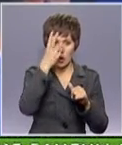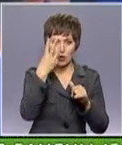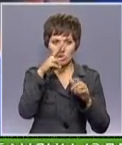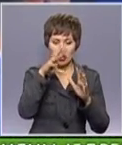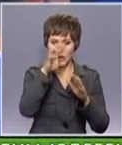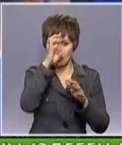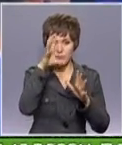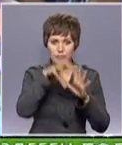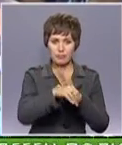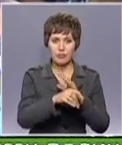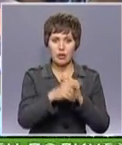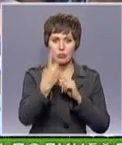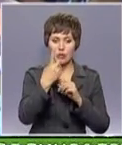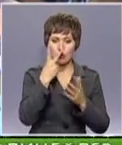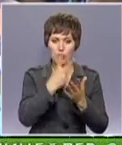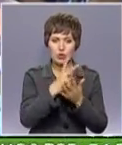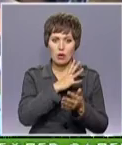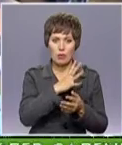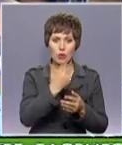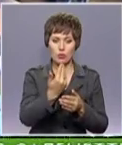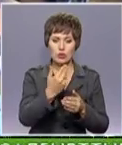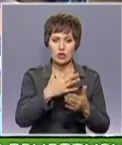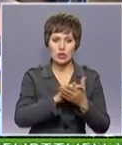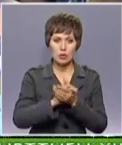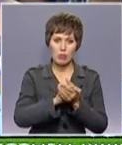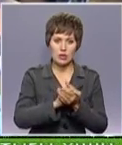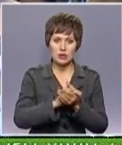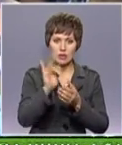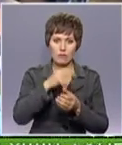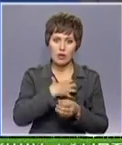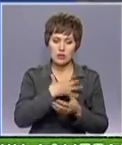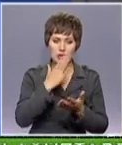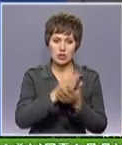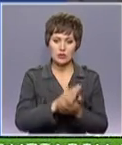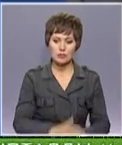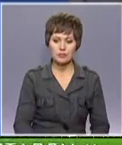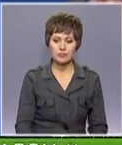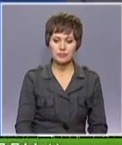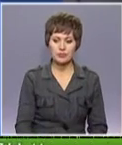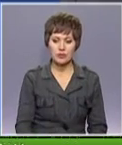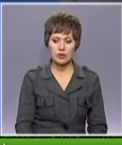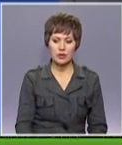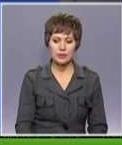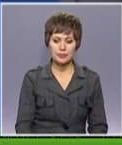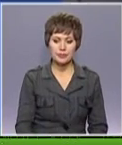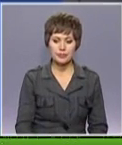қатарына бастайтын жолдың бірі деп көрсетілгендіктен осы ынтымақтастықтың маңызы зор.